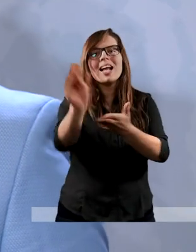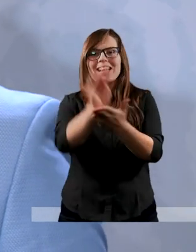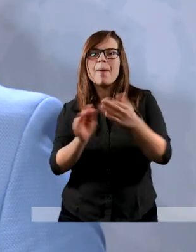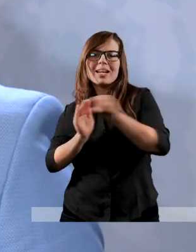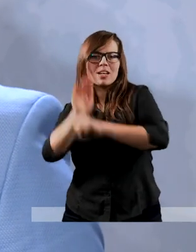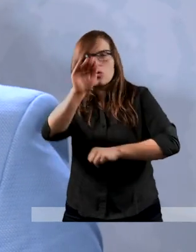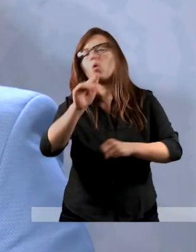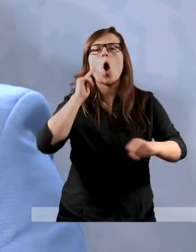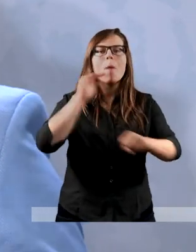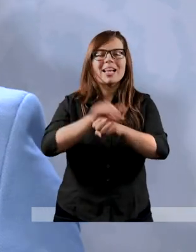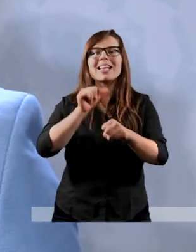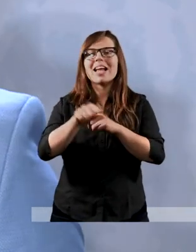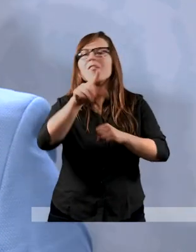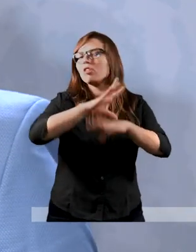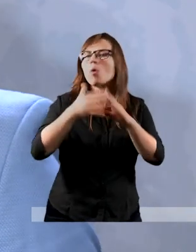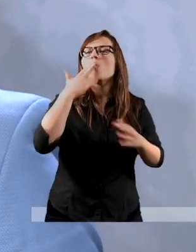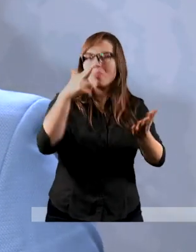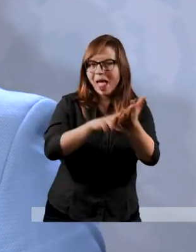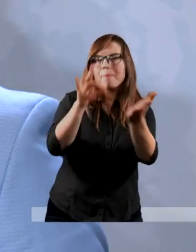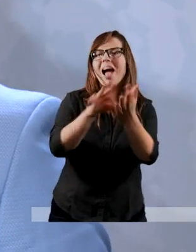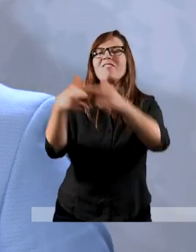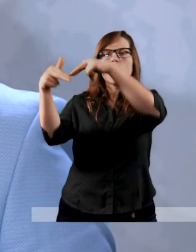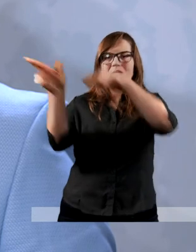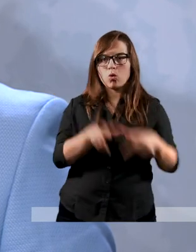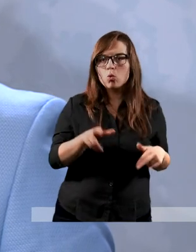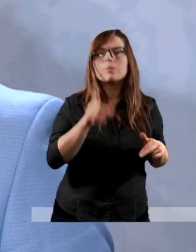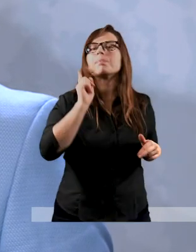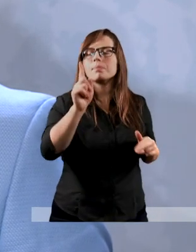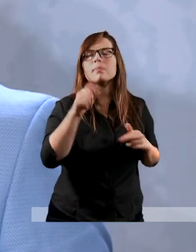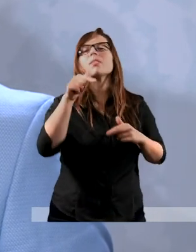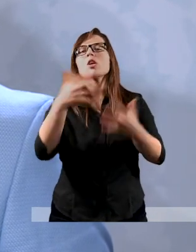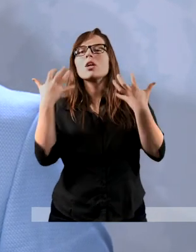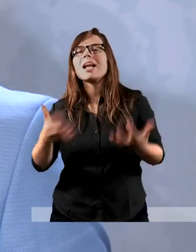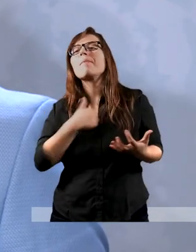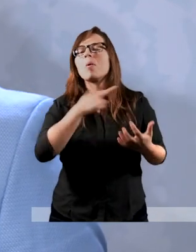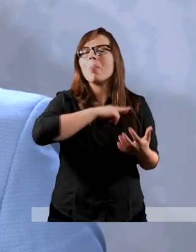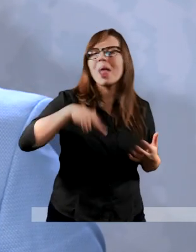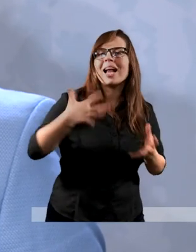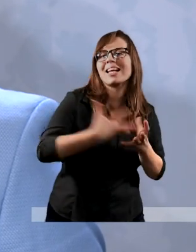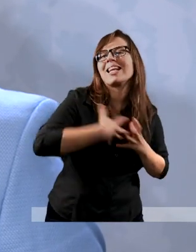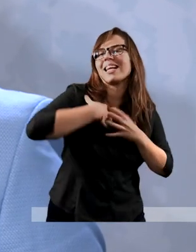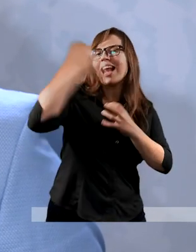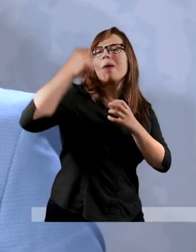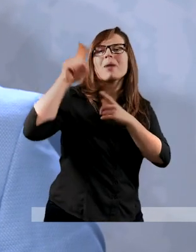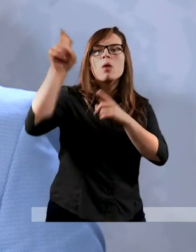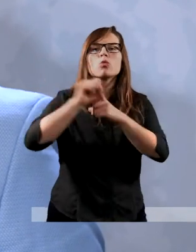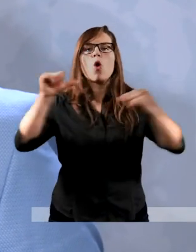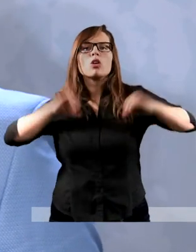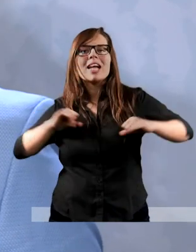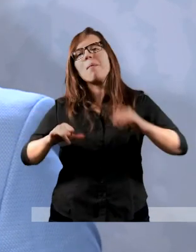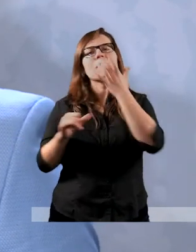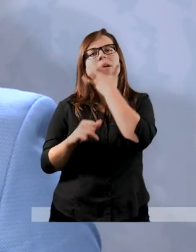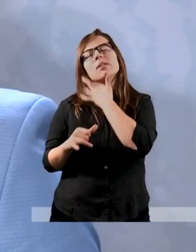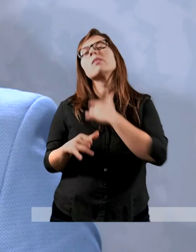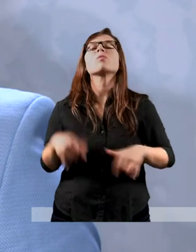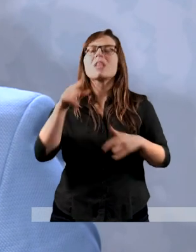napisane i wszystkie kościoły o tym mówią, że powróci, to chcemy, żeby nas zabrał do siebie, żeby, tak jak